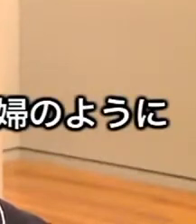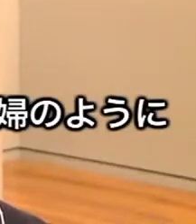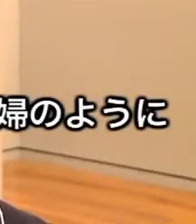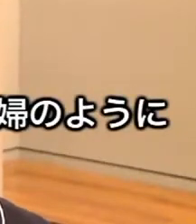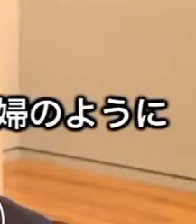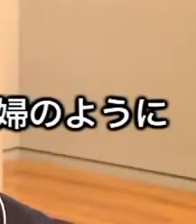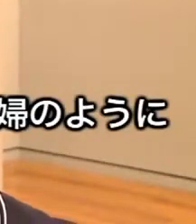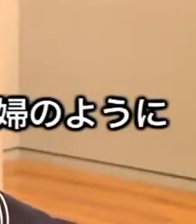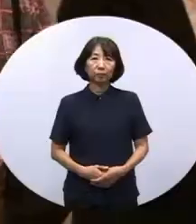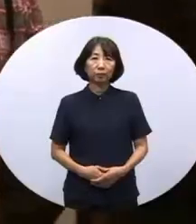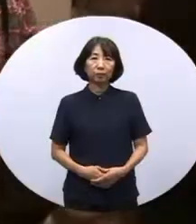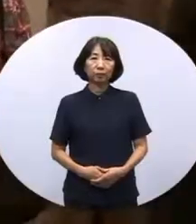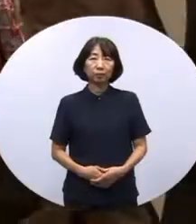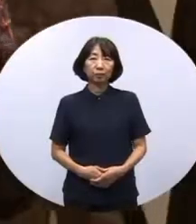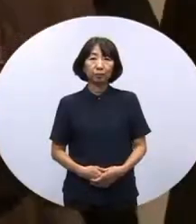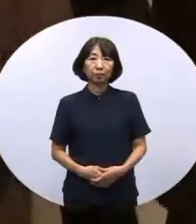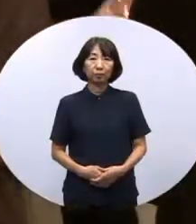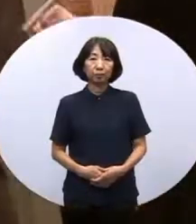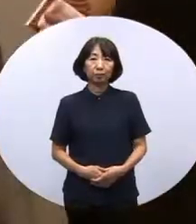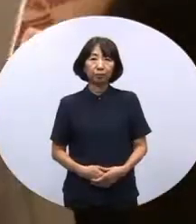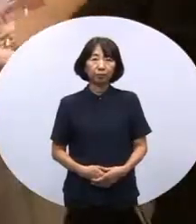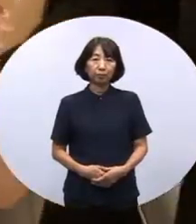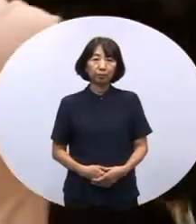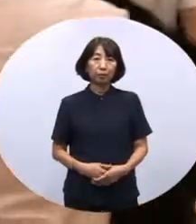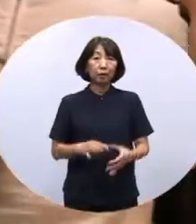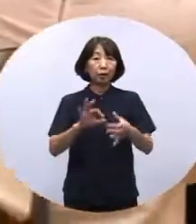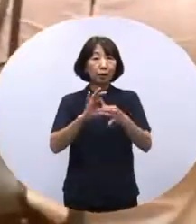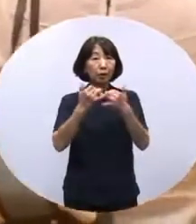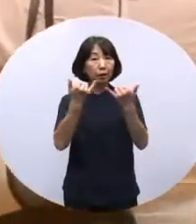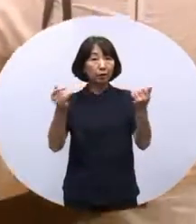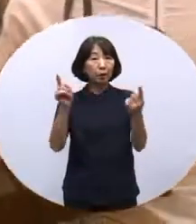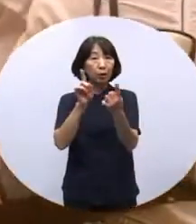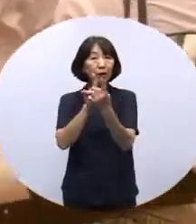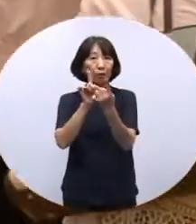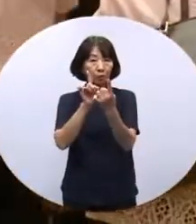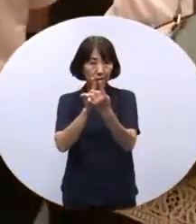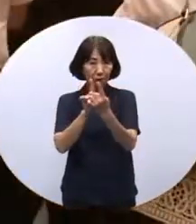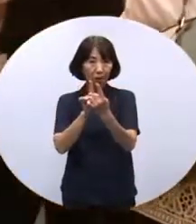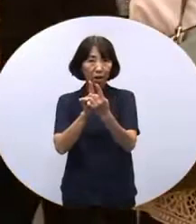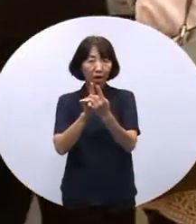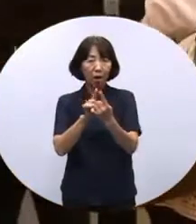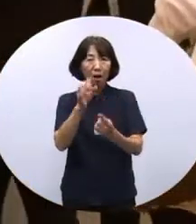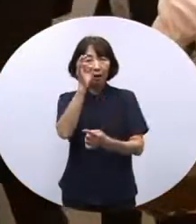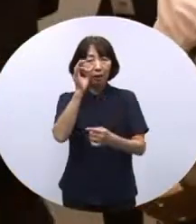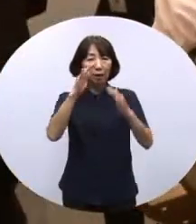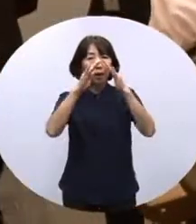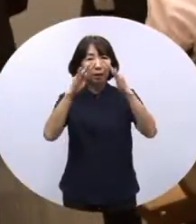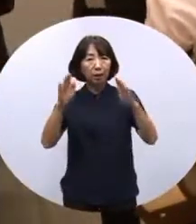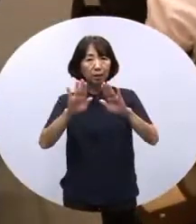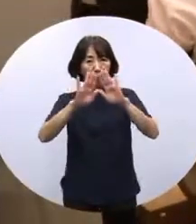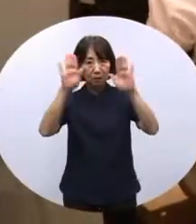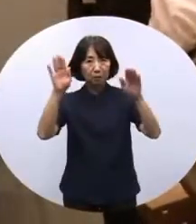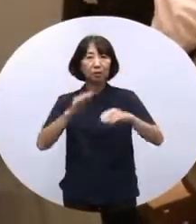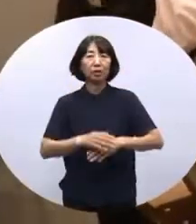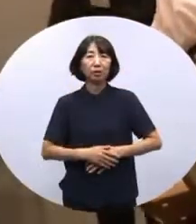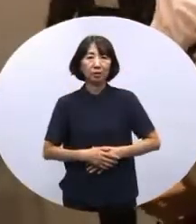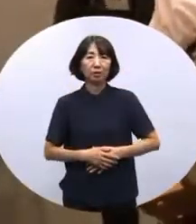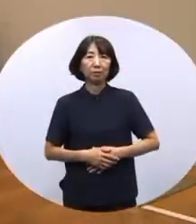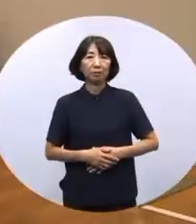good relationship. いよいよ関係者を対象にした内覧会が始まりました